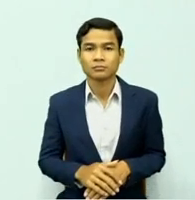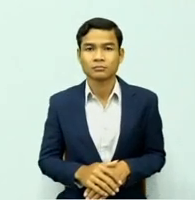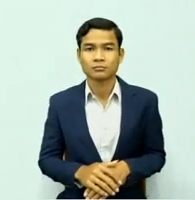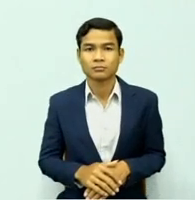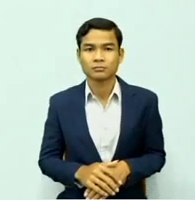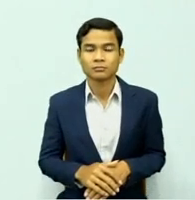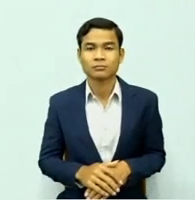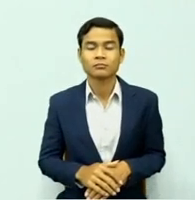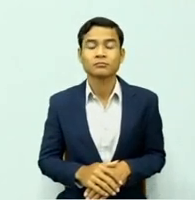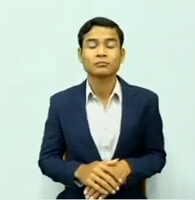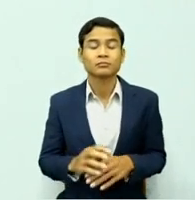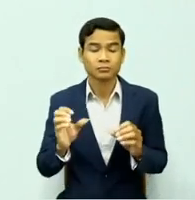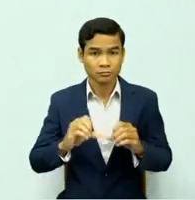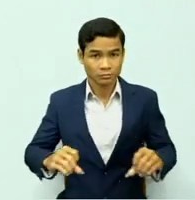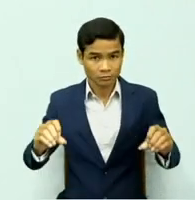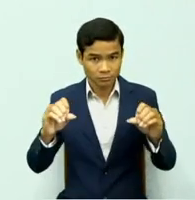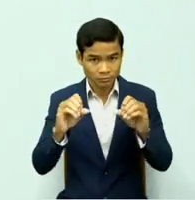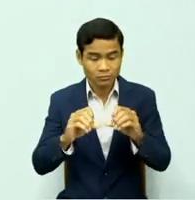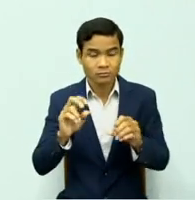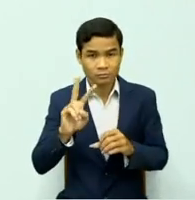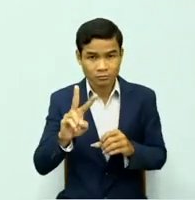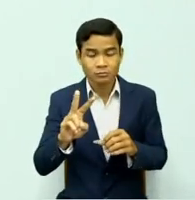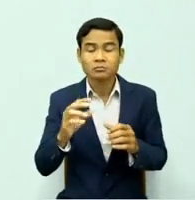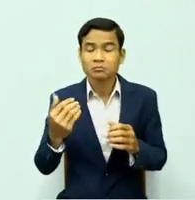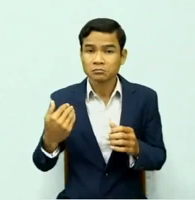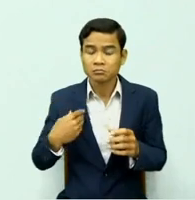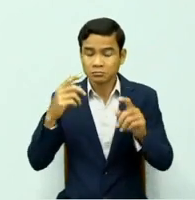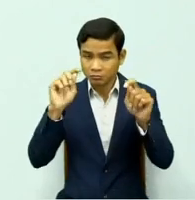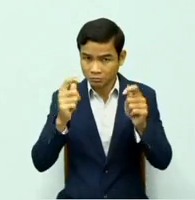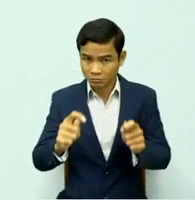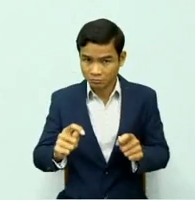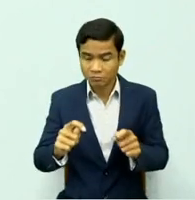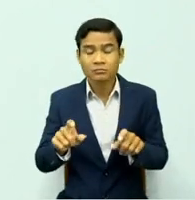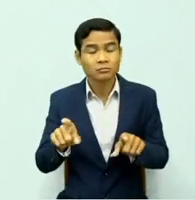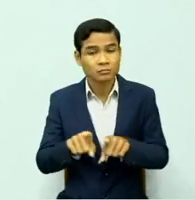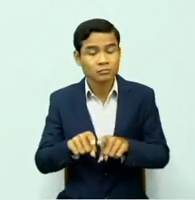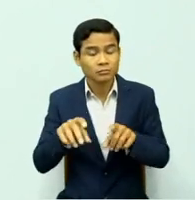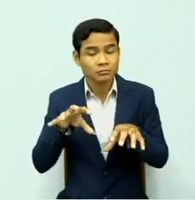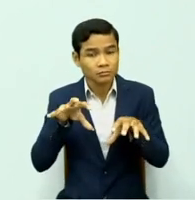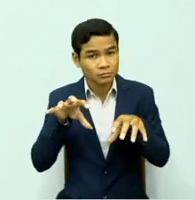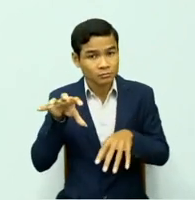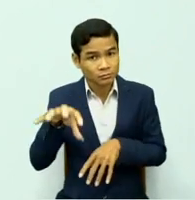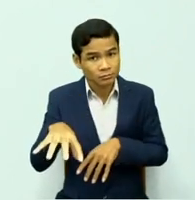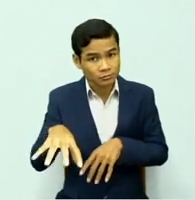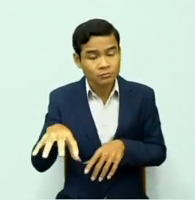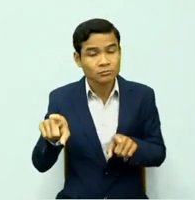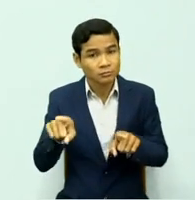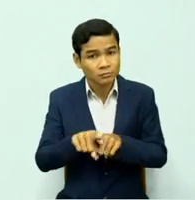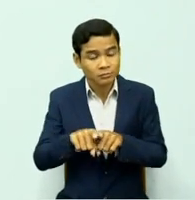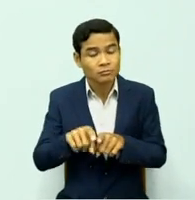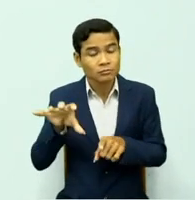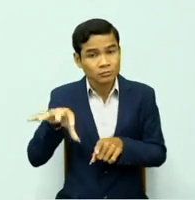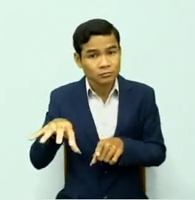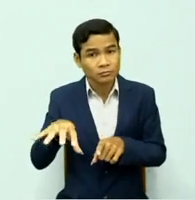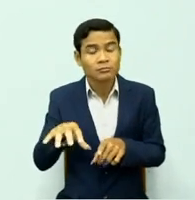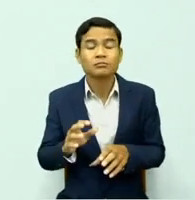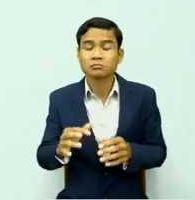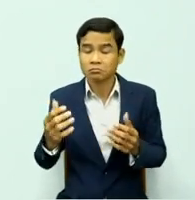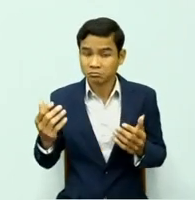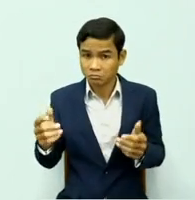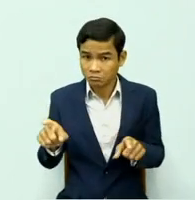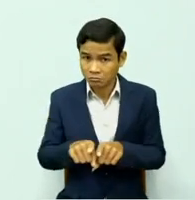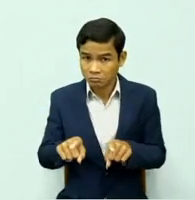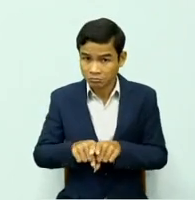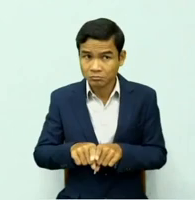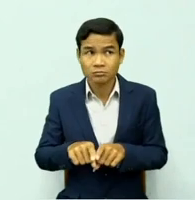ចឹងកូនមើលលំនាំទាំង2នេះមានរូបរាងនិងទីតាំងដូចគ្នាដែរឬទេកូនចាដូចតែម្ដ